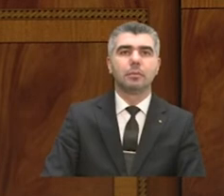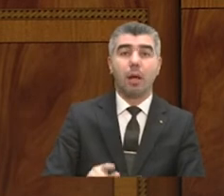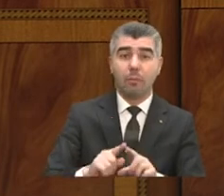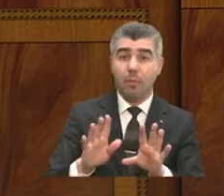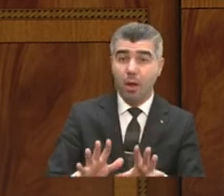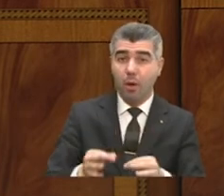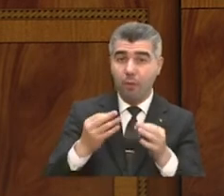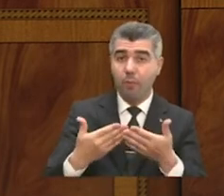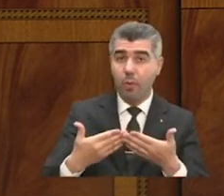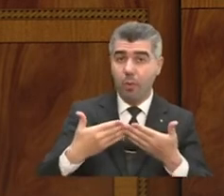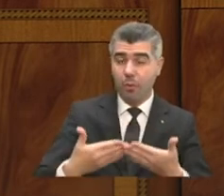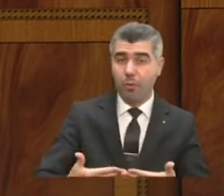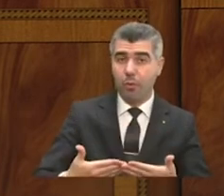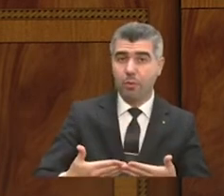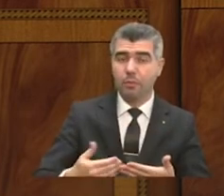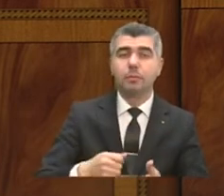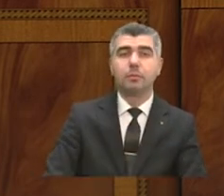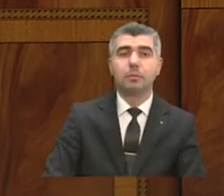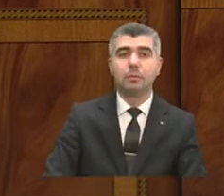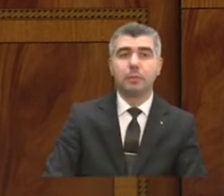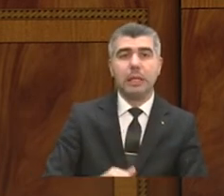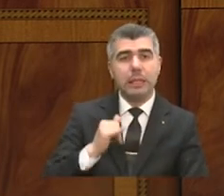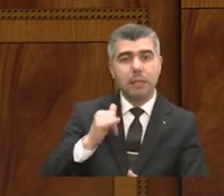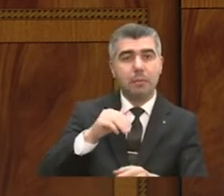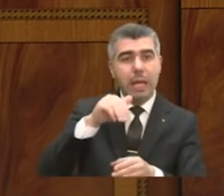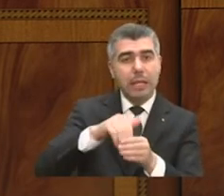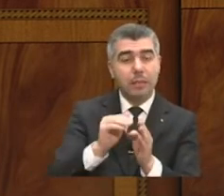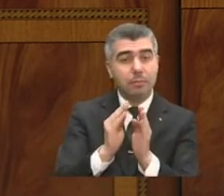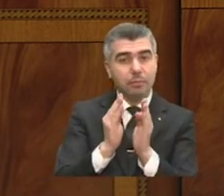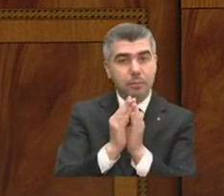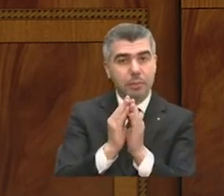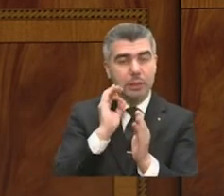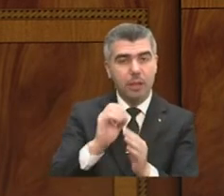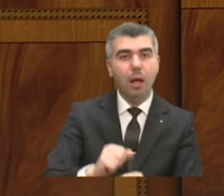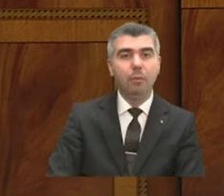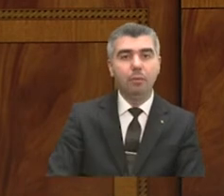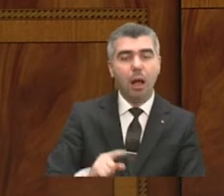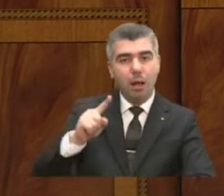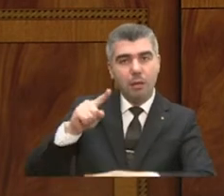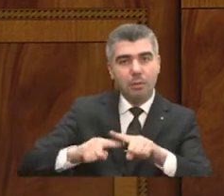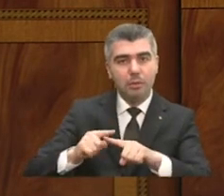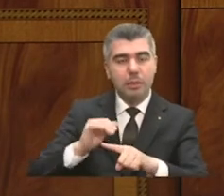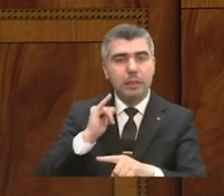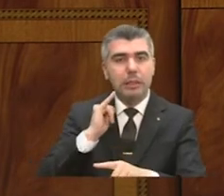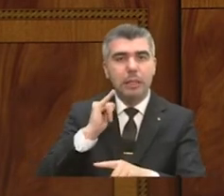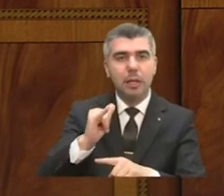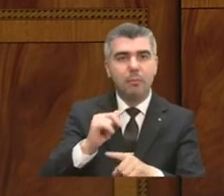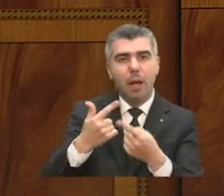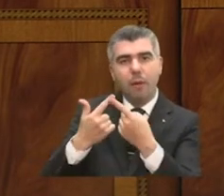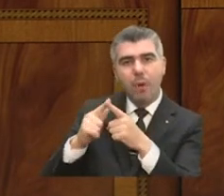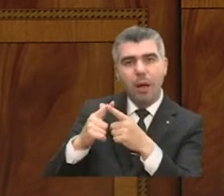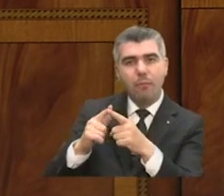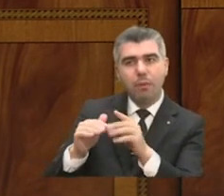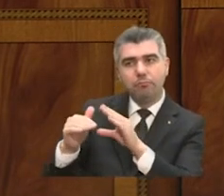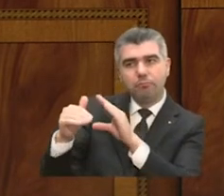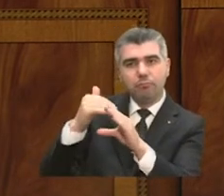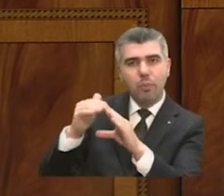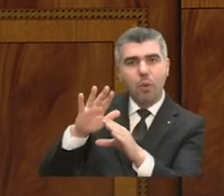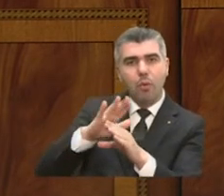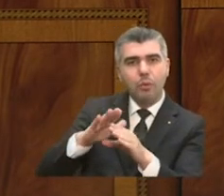toute leçon que certains veulent nous donner. Donc, nous refusons,